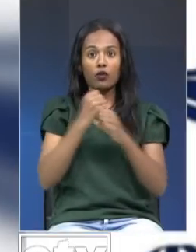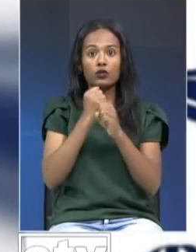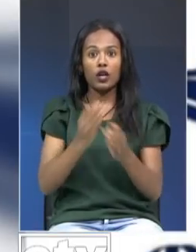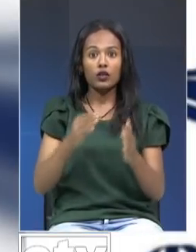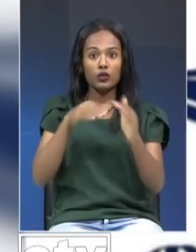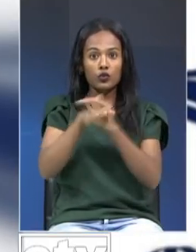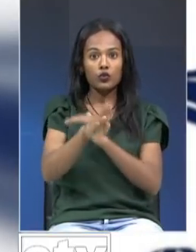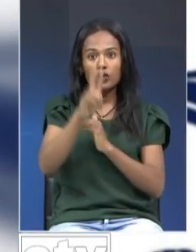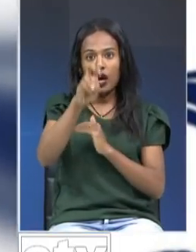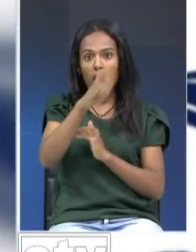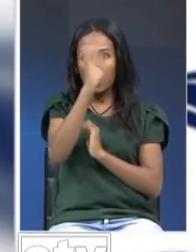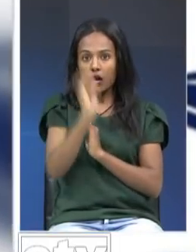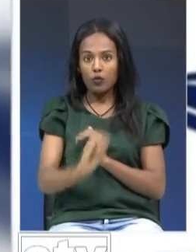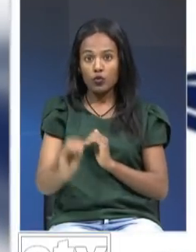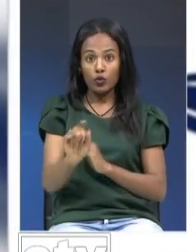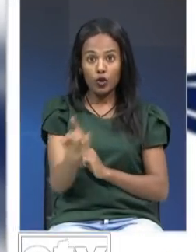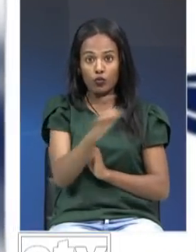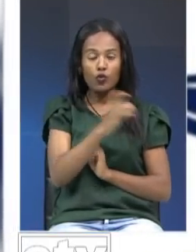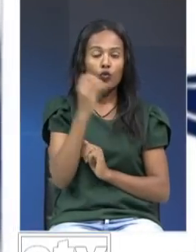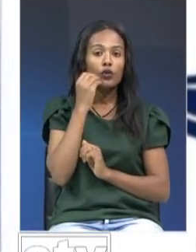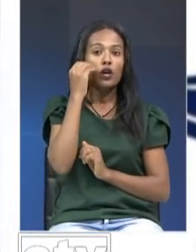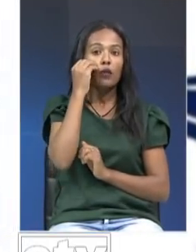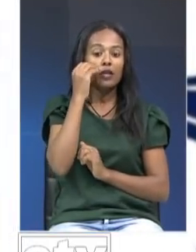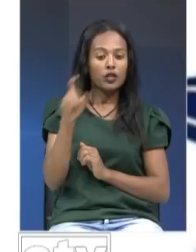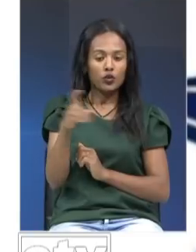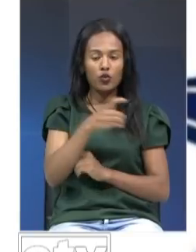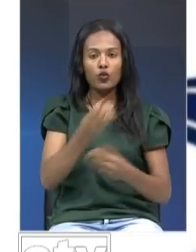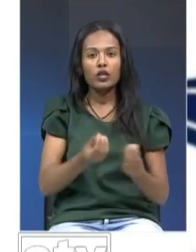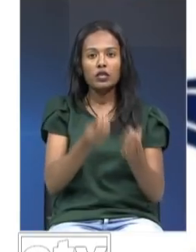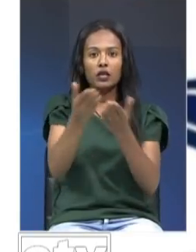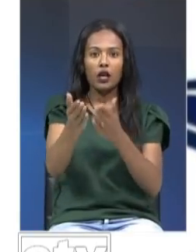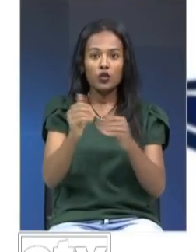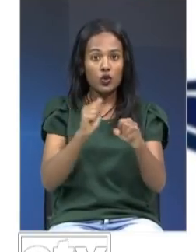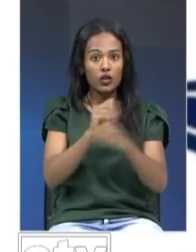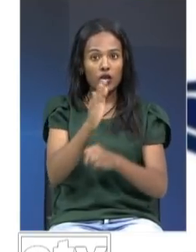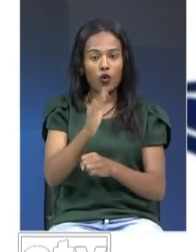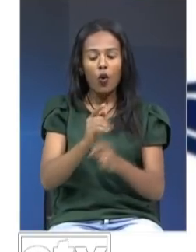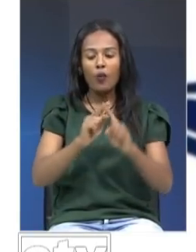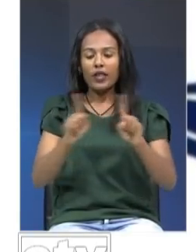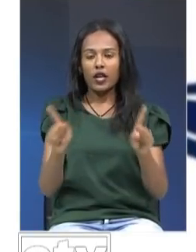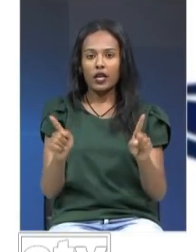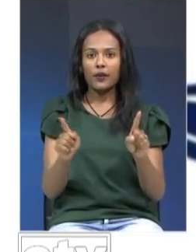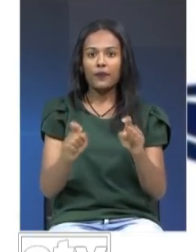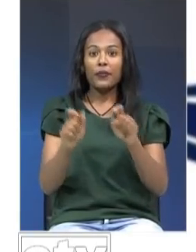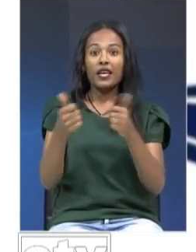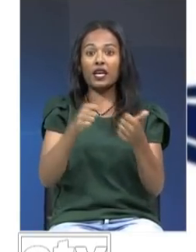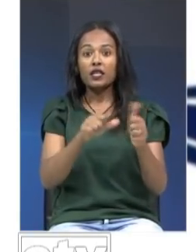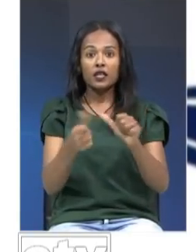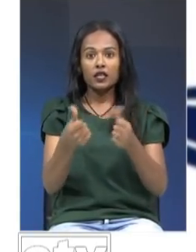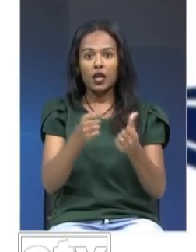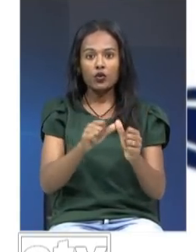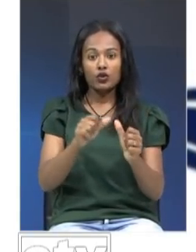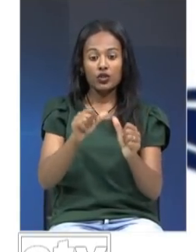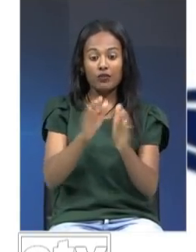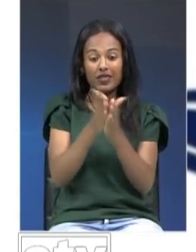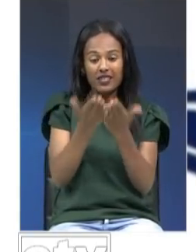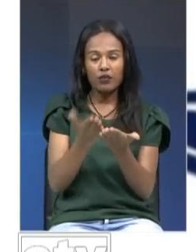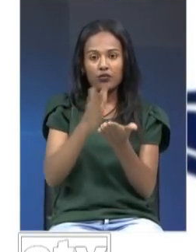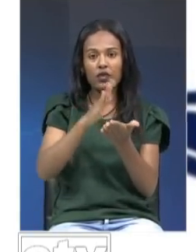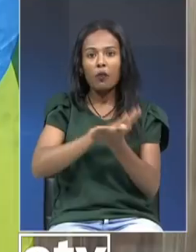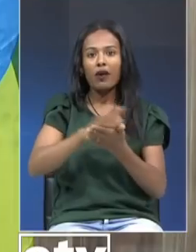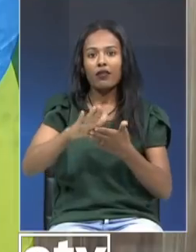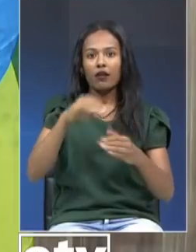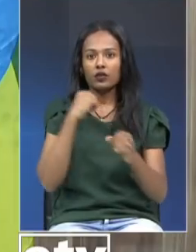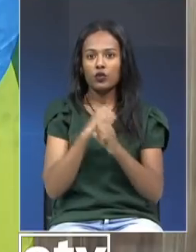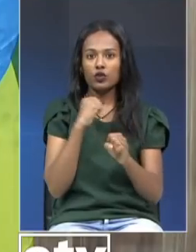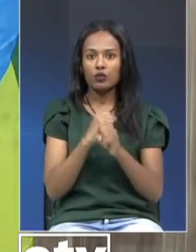ውስጥ 20% የሚሆኑት ከቤታቸው ሆነው የተሰጣቸውን ተልዕኮ በተለይም የተጠርጣሪዎችን መዛግብት የማጣራት ስራዎች